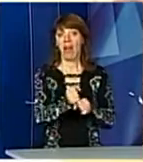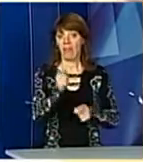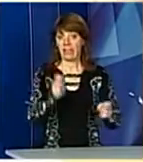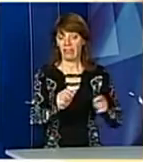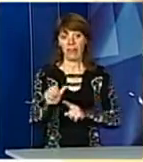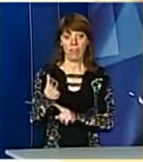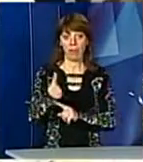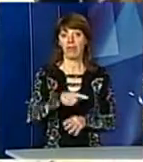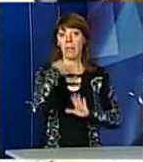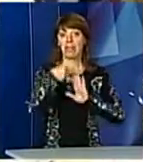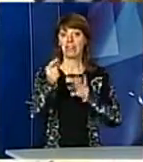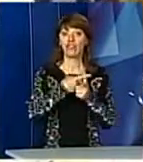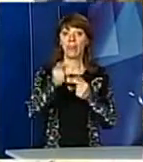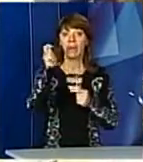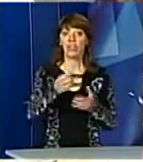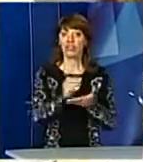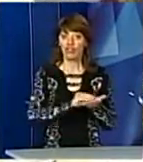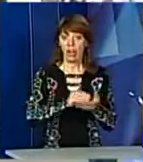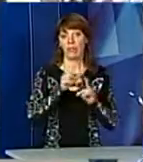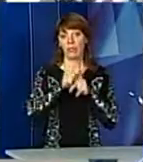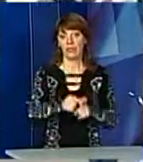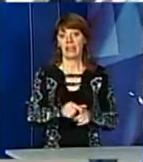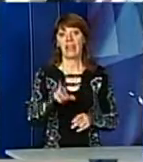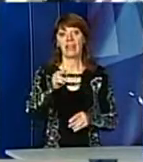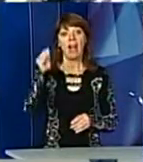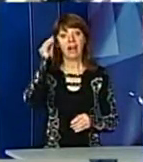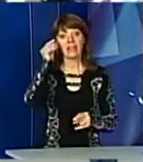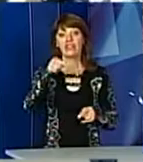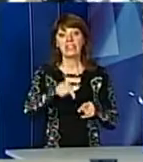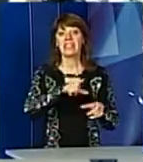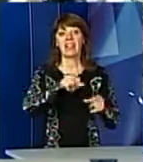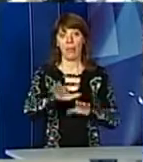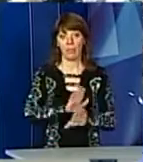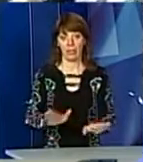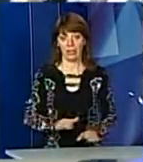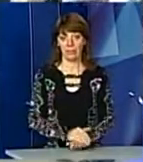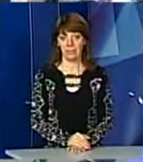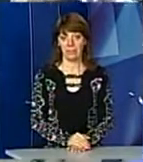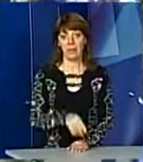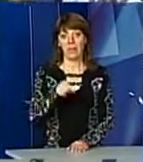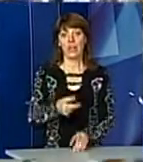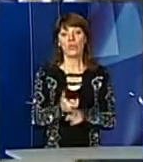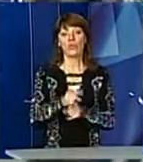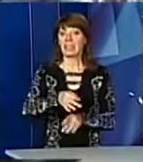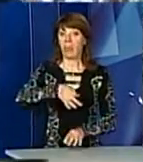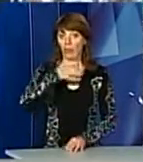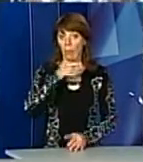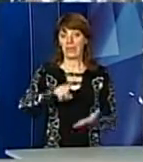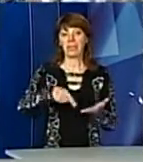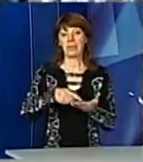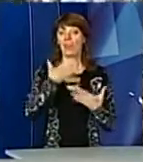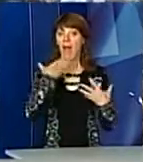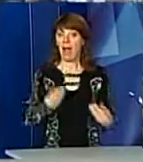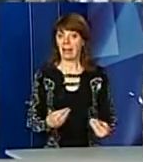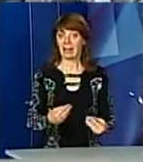фестивалі вперше, на питання, чи приїдуть ще, відповідають. Я гадаю, що я звідси не уїду. Мені тут дуже сподобалось, місто дуже